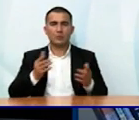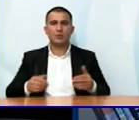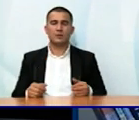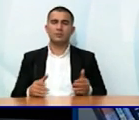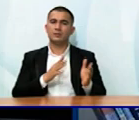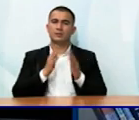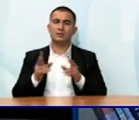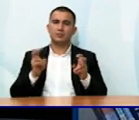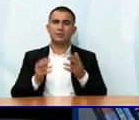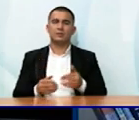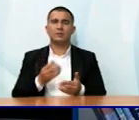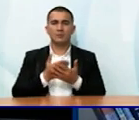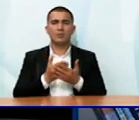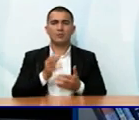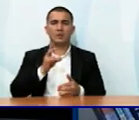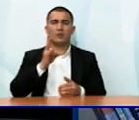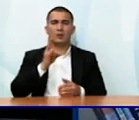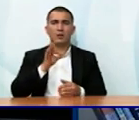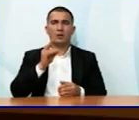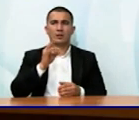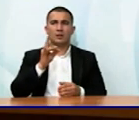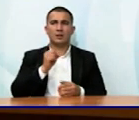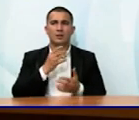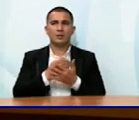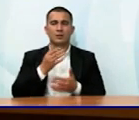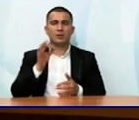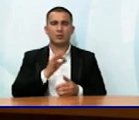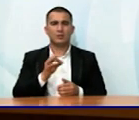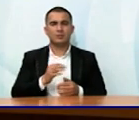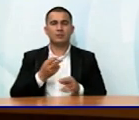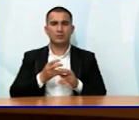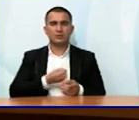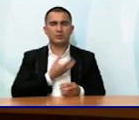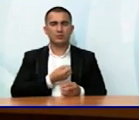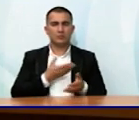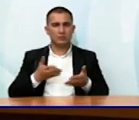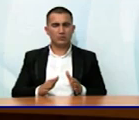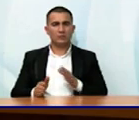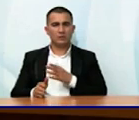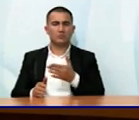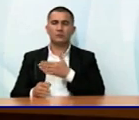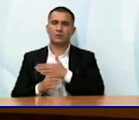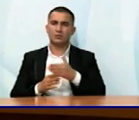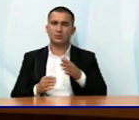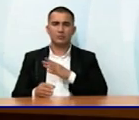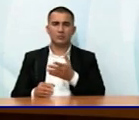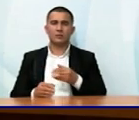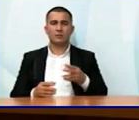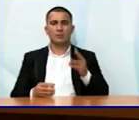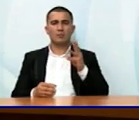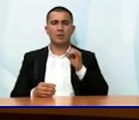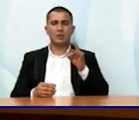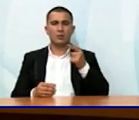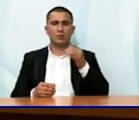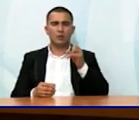Keyingi mavzu Moxlaroyim Nodira mavzusi. Moxlaroyim Nodira Andijonda tug'ilgan, keyinchalik Marg'ilon